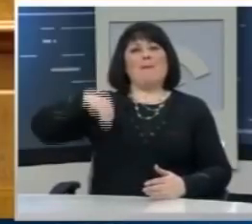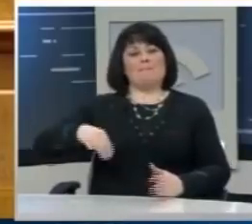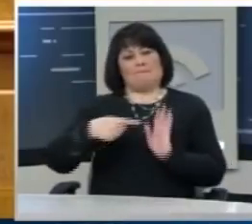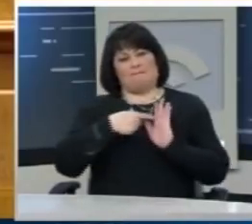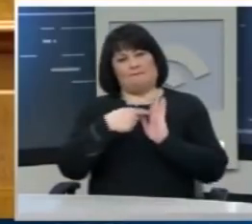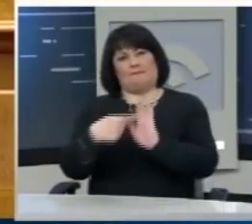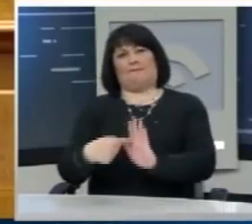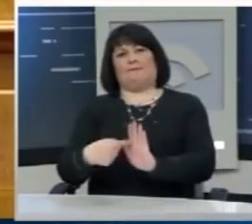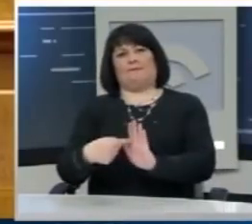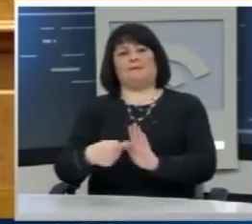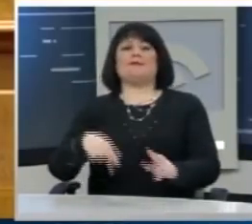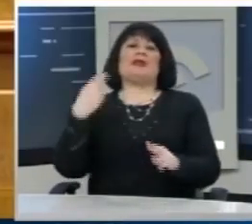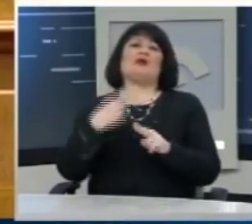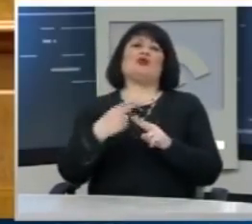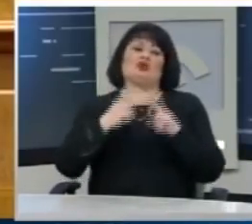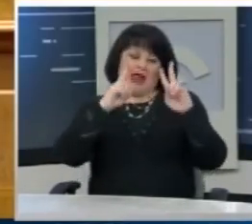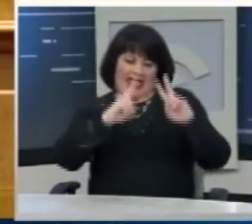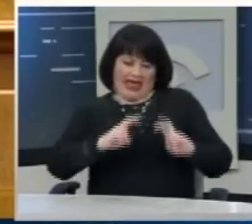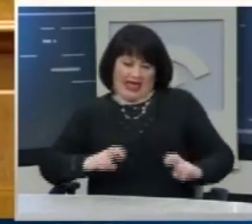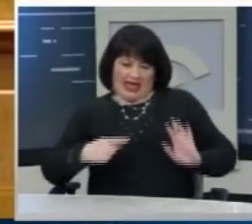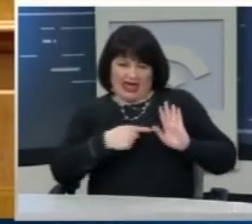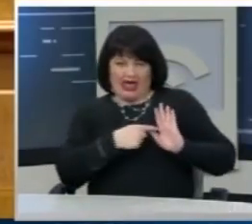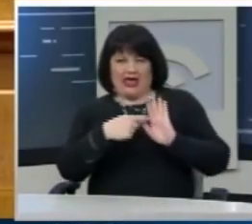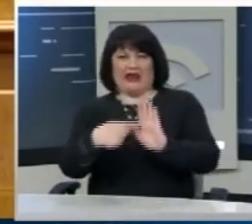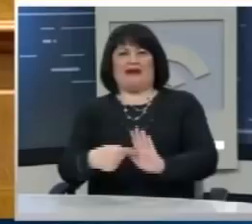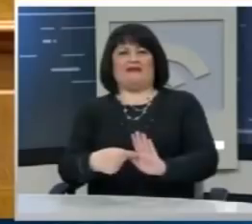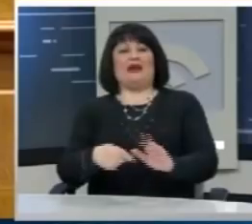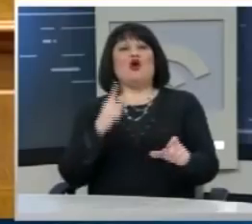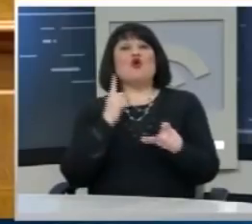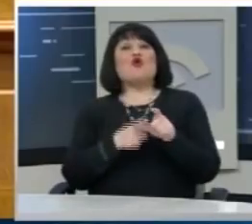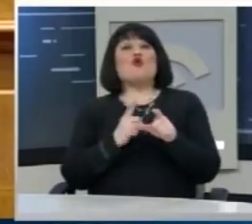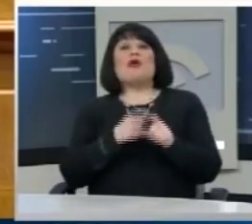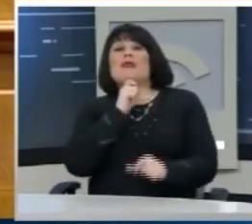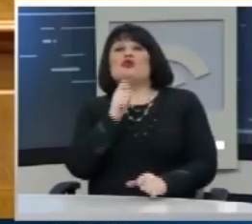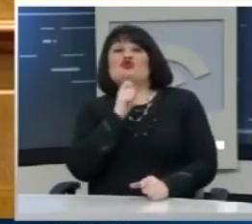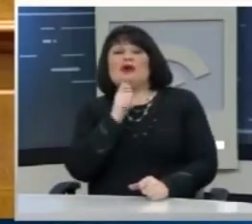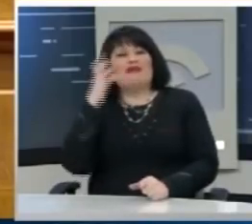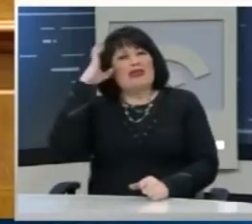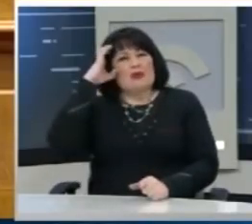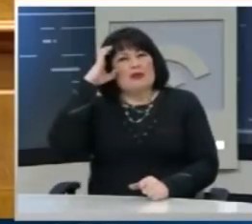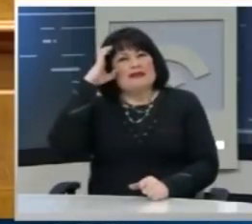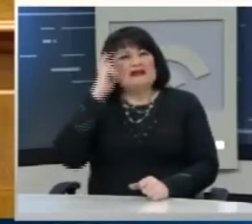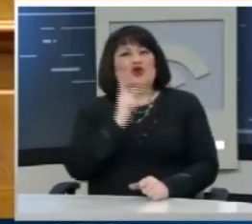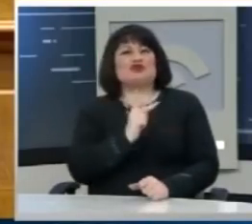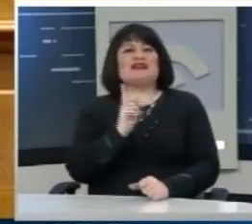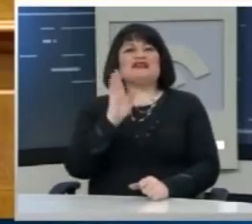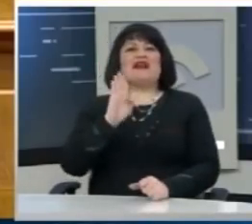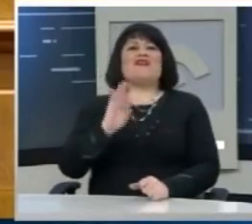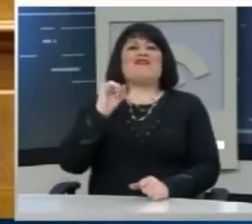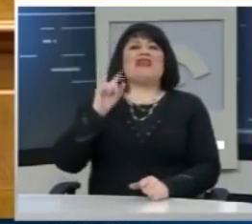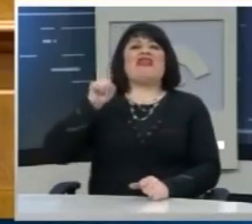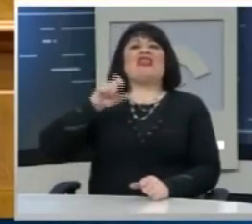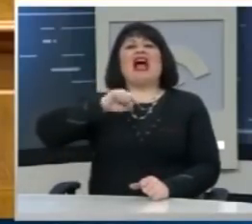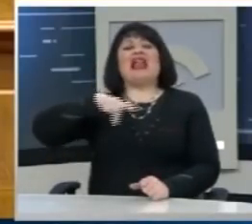παρουσίαζε τότε μια μεγάλη έρευνα του αξέχαστου κομμουνιστή δημοσιογράφου Κώστα Βιδάλη για